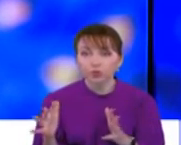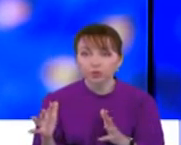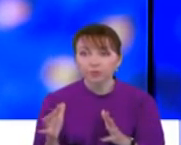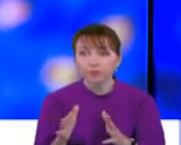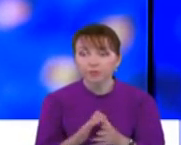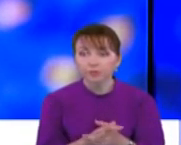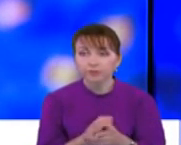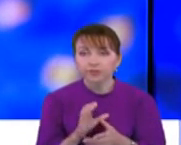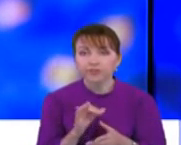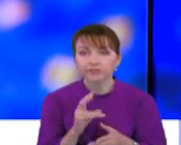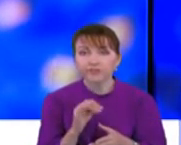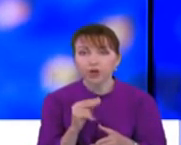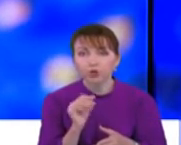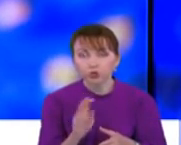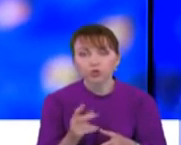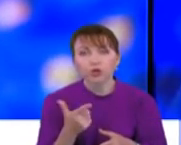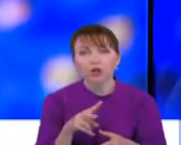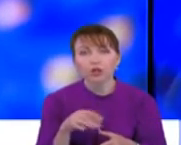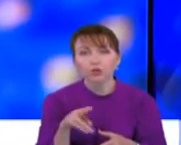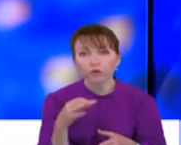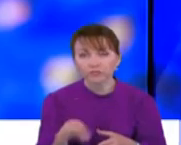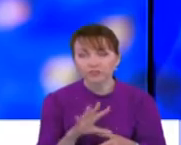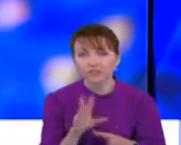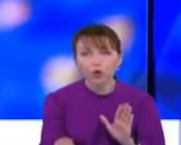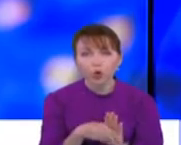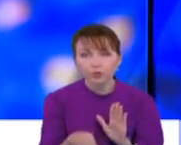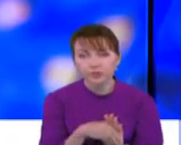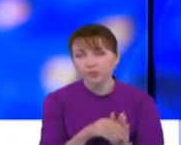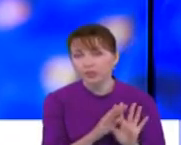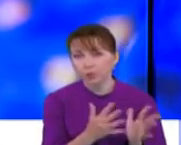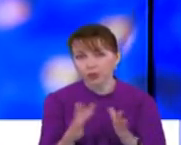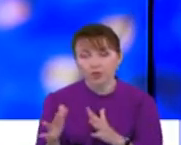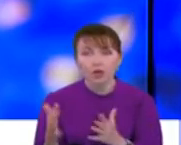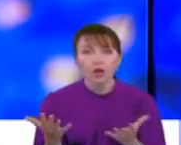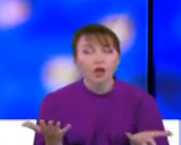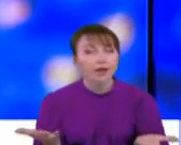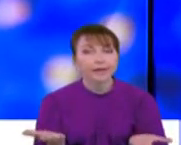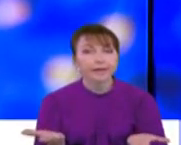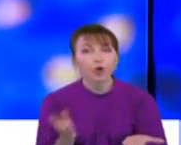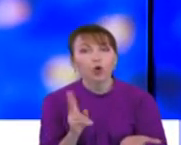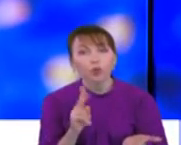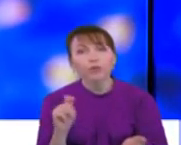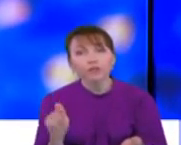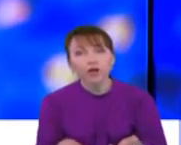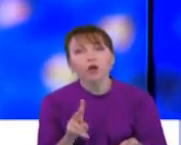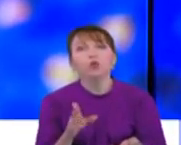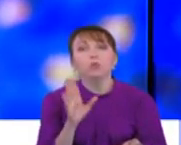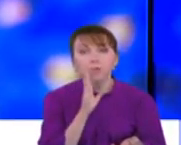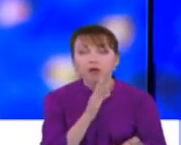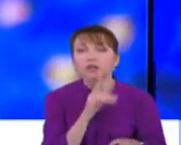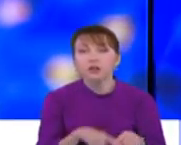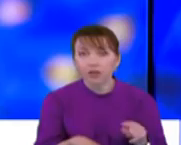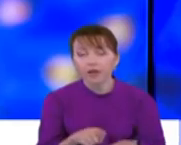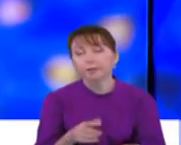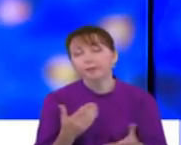Свинарчуки, Гладковські, там, ну і всі ці корупційні події, які кому війна, кому мать рідна. О, тому от